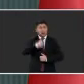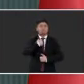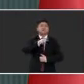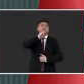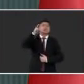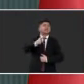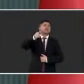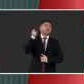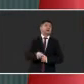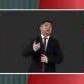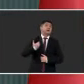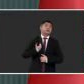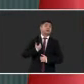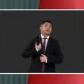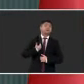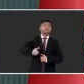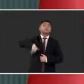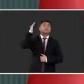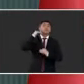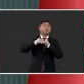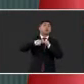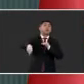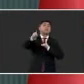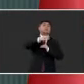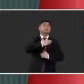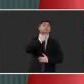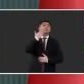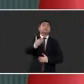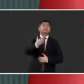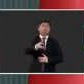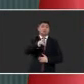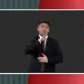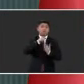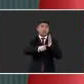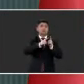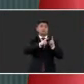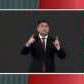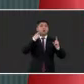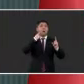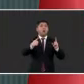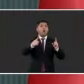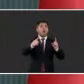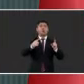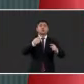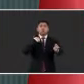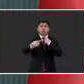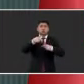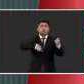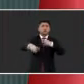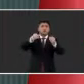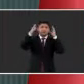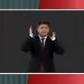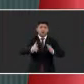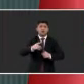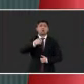kararlıyız. Aziz milletim, son dönemde üzerinde en çok konuşulan, en çok